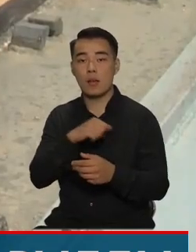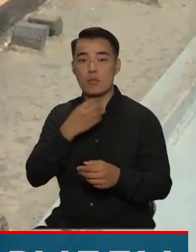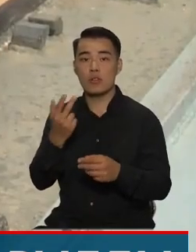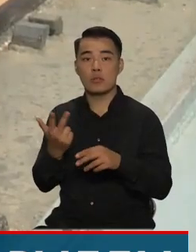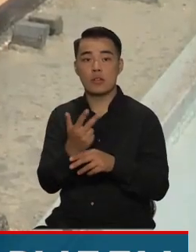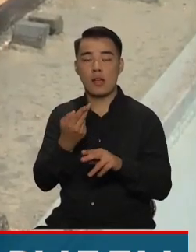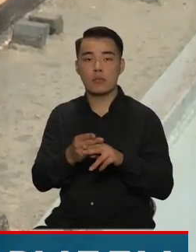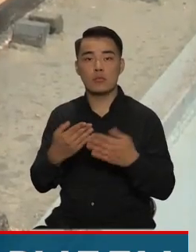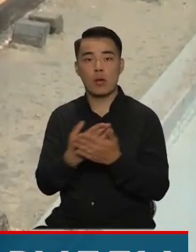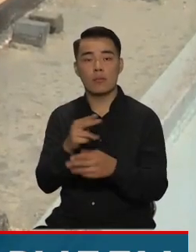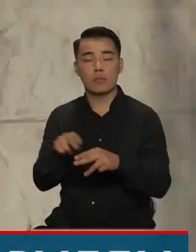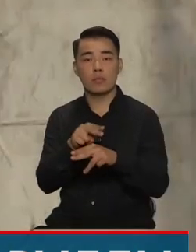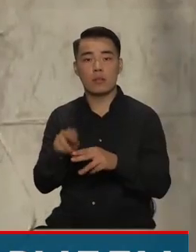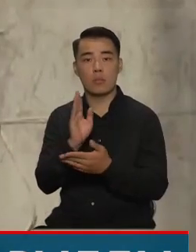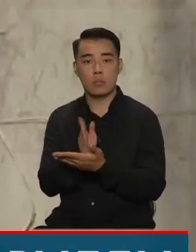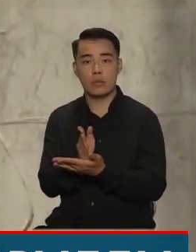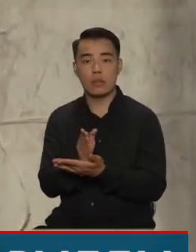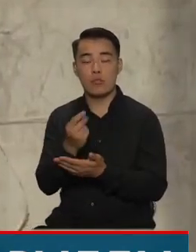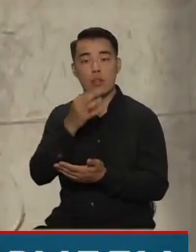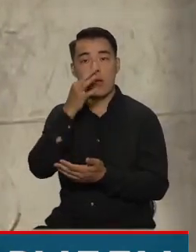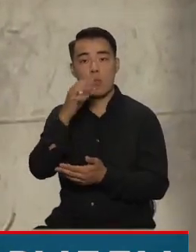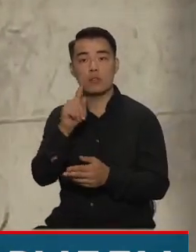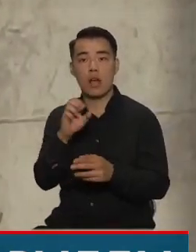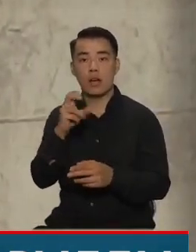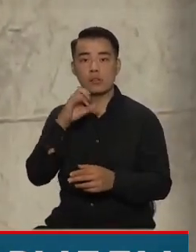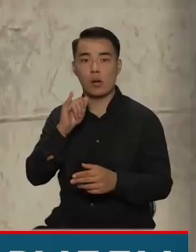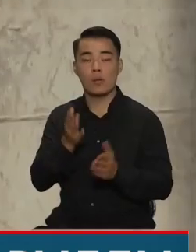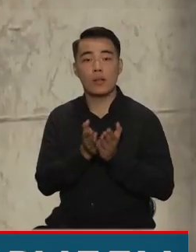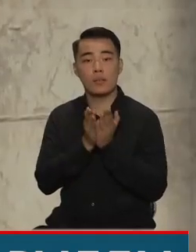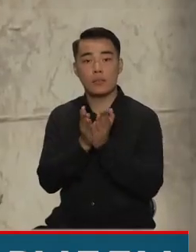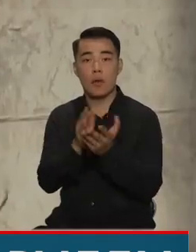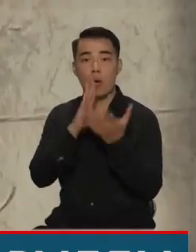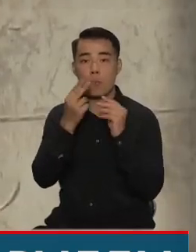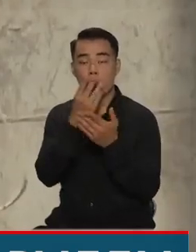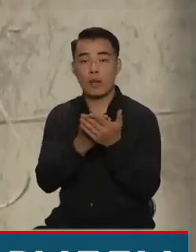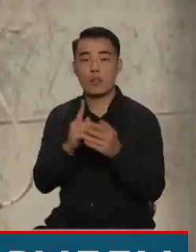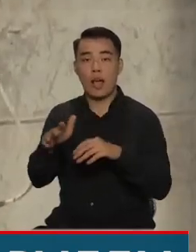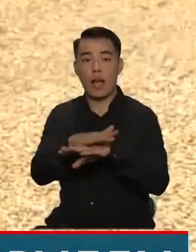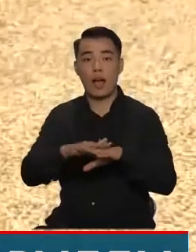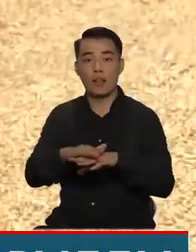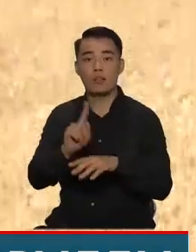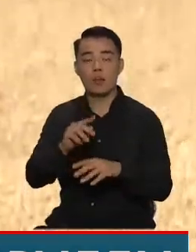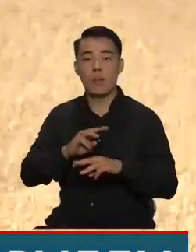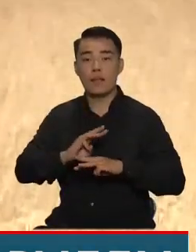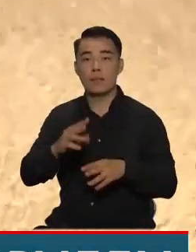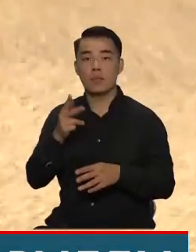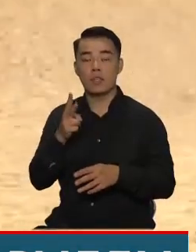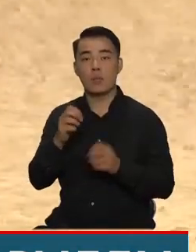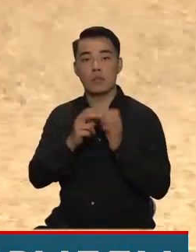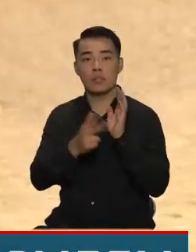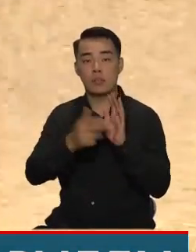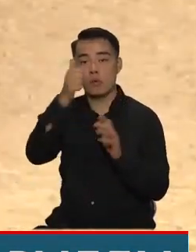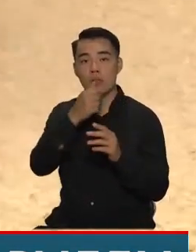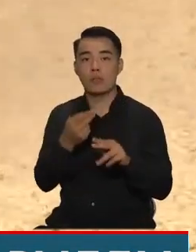үшеуін қайта жаңарту жоспарда. Есіңізге сала кетсек, Ақтау теңіз сауда портының халықаралық мәртебесі 2018 жылы